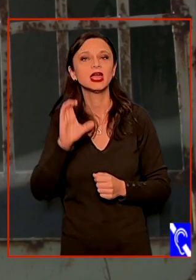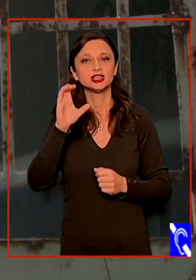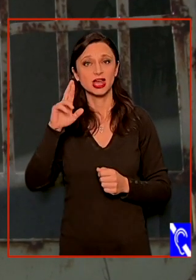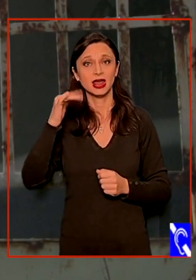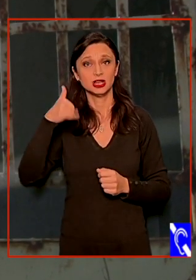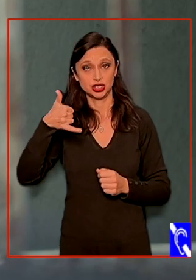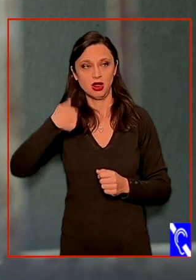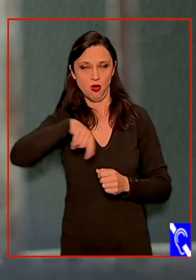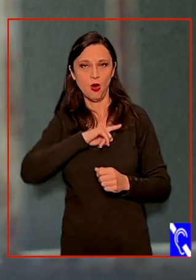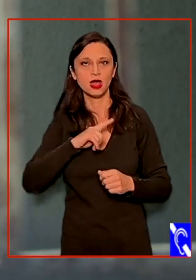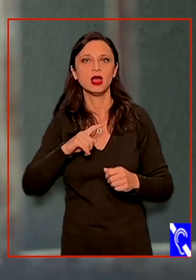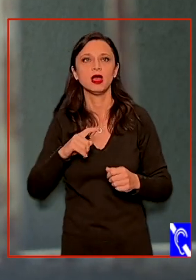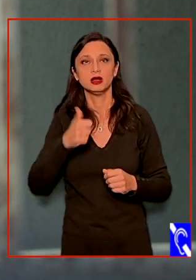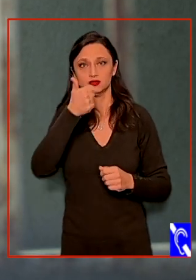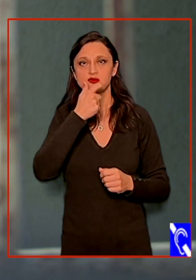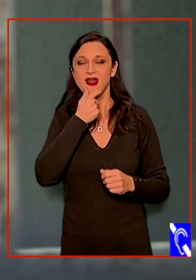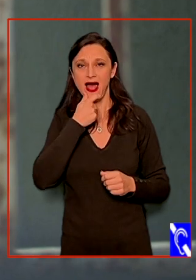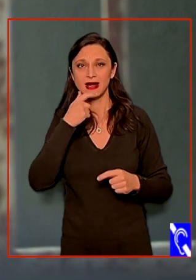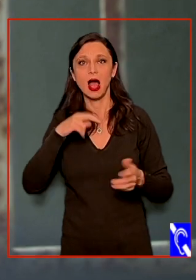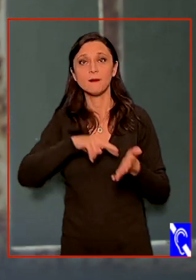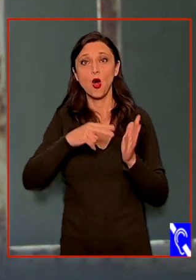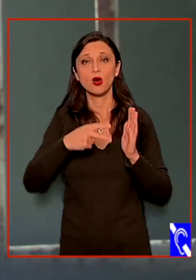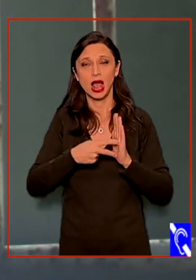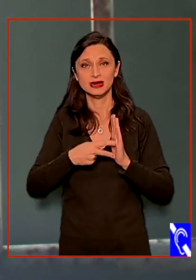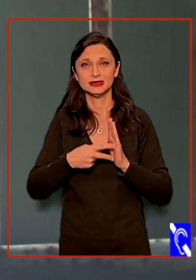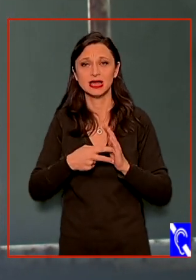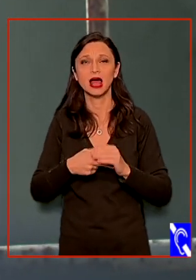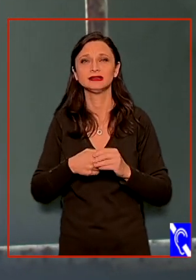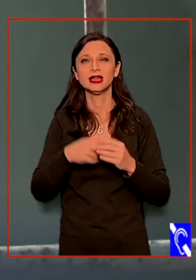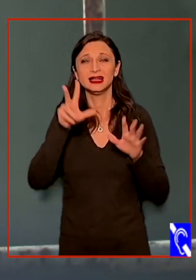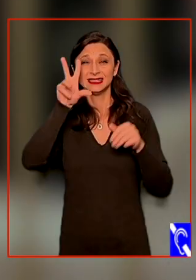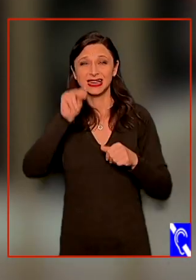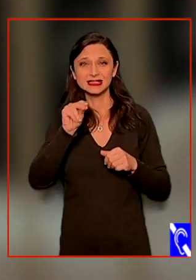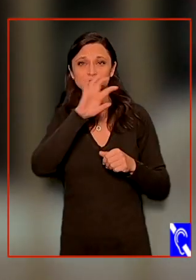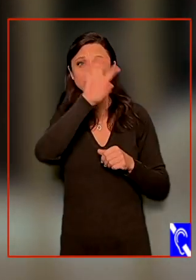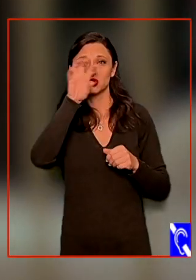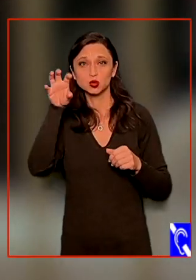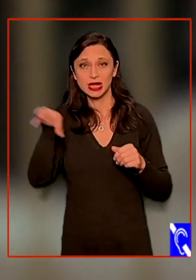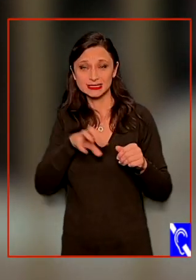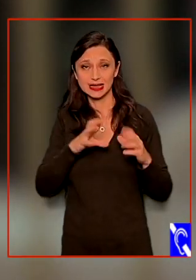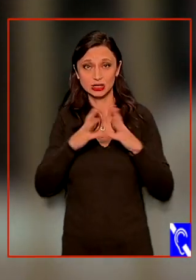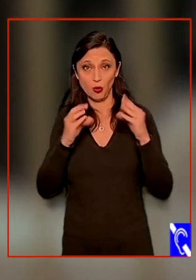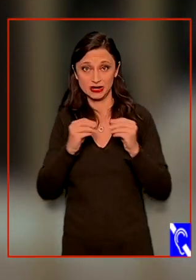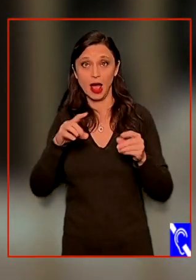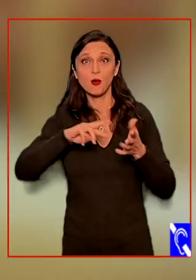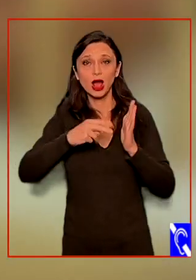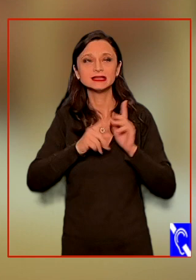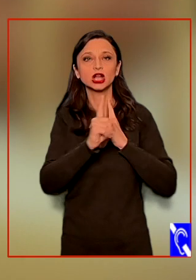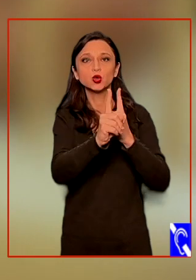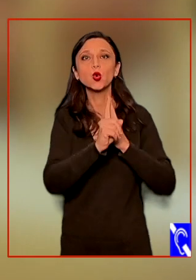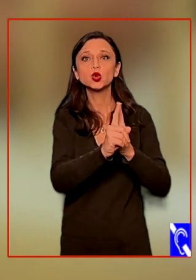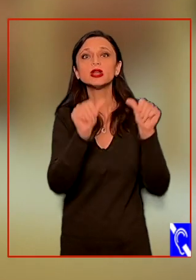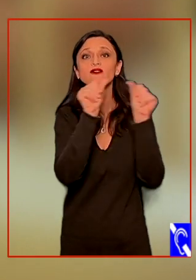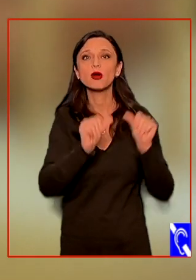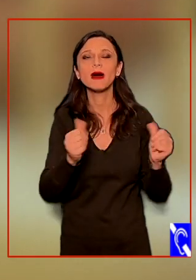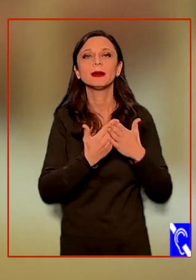an de zile, a organizat în, cred că 30, pentru 30 de județe din țară, cursuri de formare